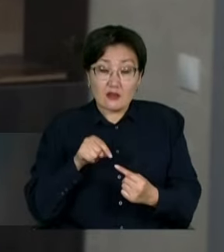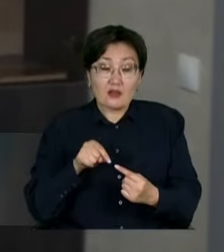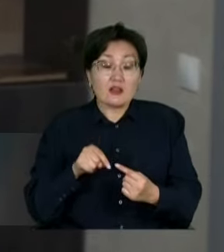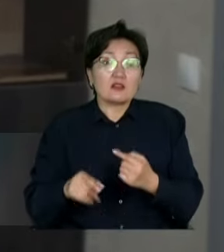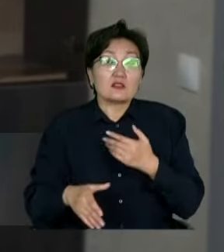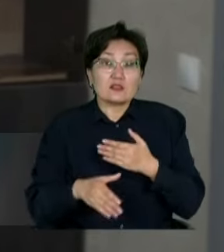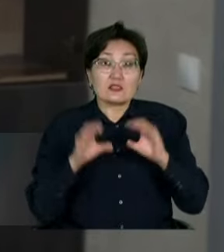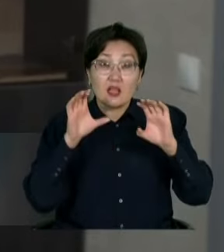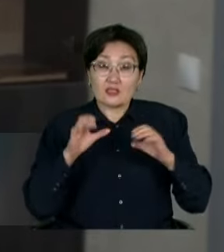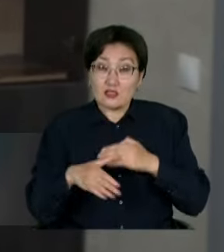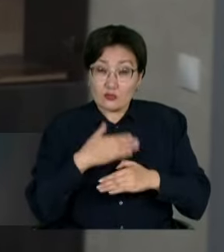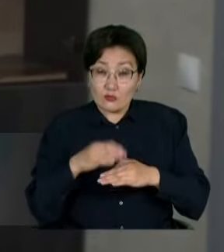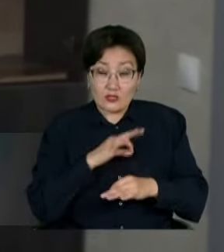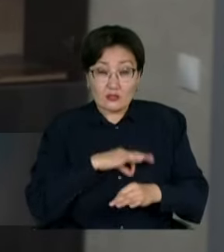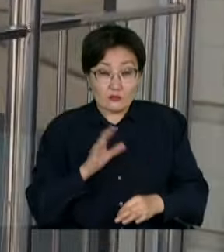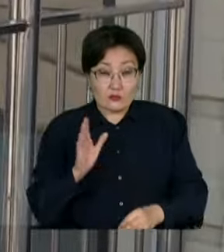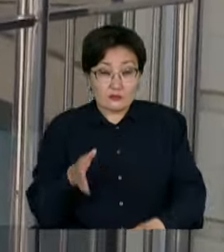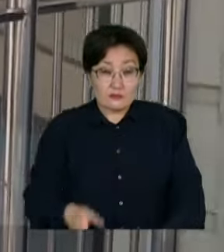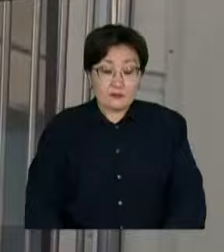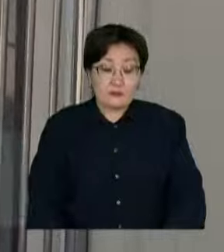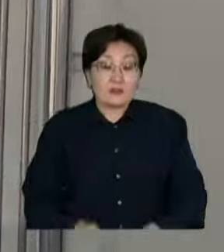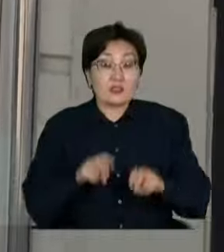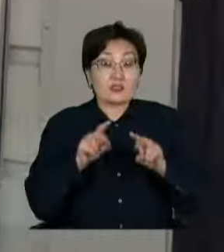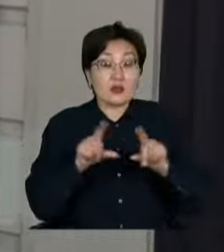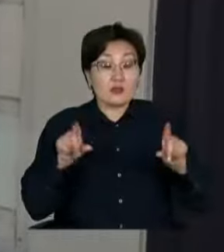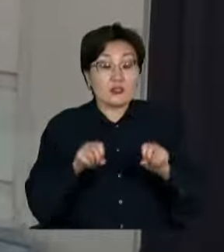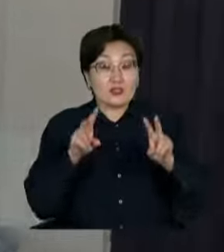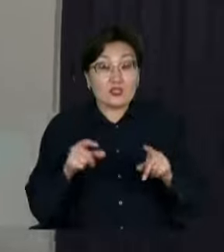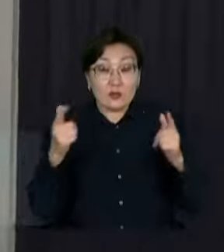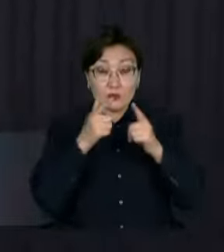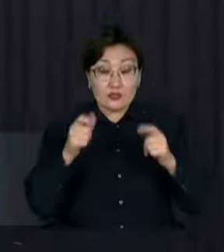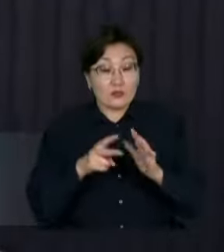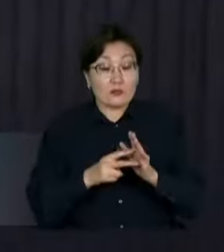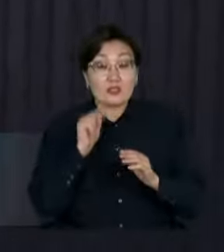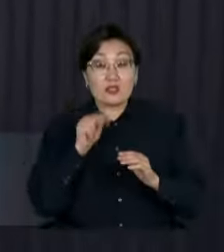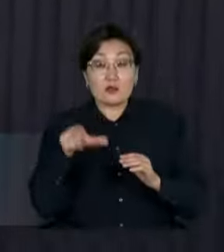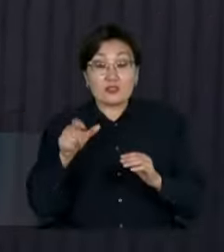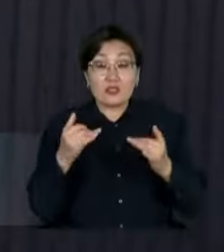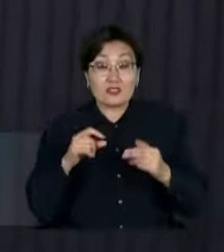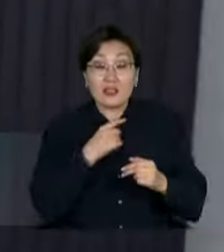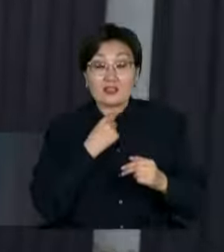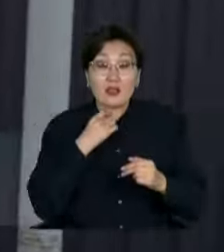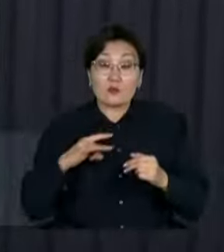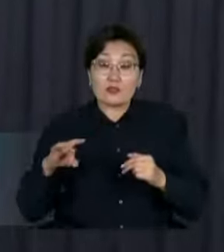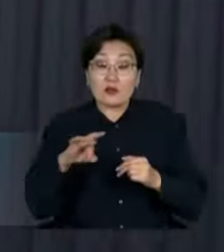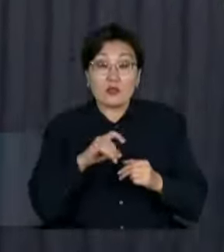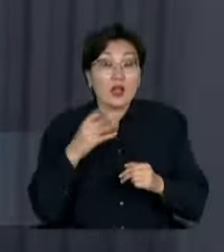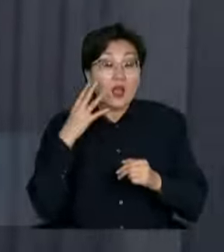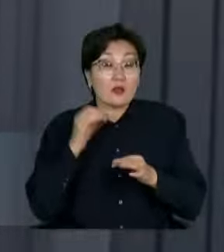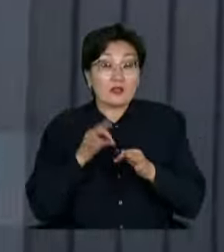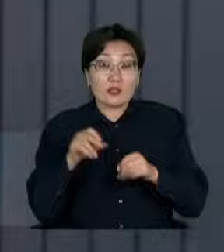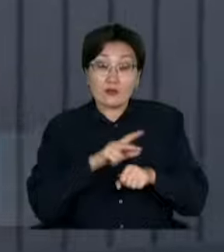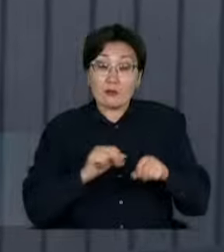барлығына ол заңды арқасына шешім шығарылатын болады. Құзырлы орган өкілдерінің мәліметінше жеті күдікті қазір Талғар ауданынан Алматы облысы